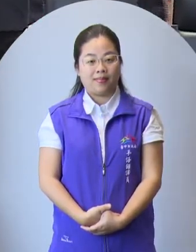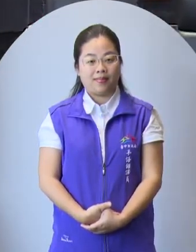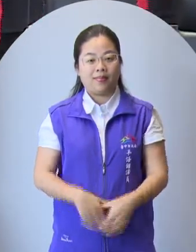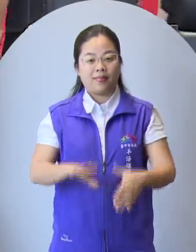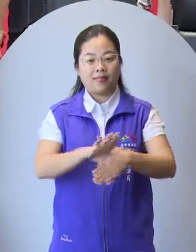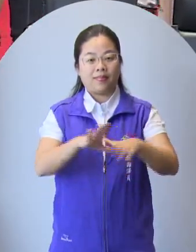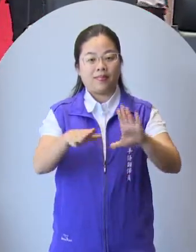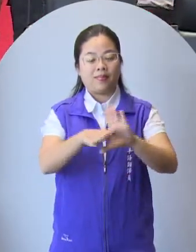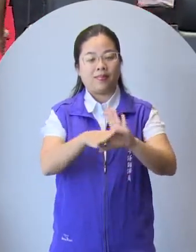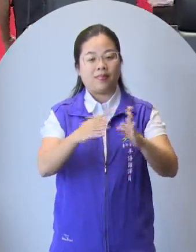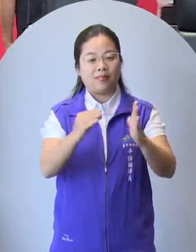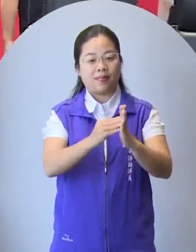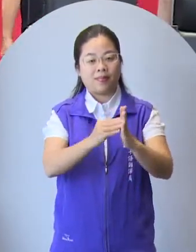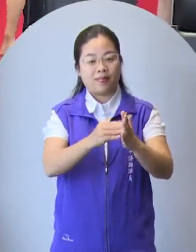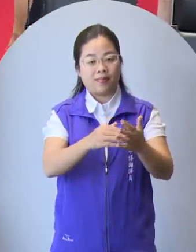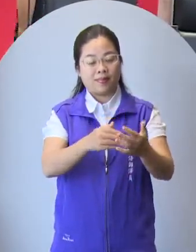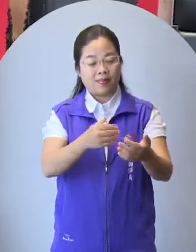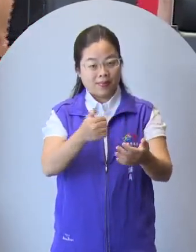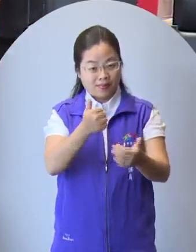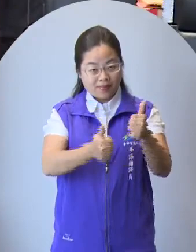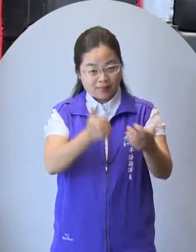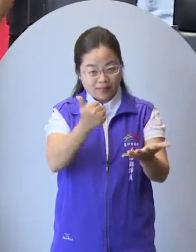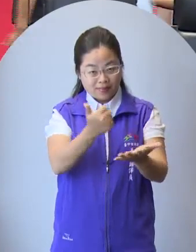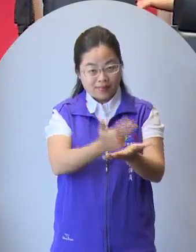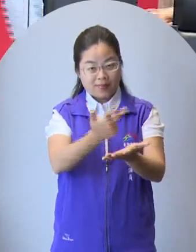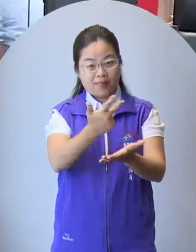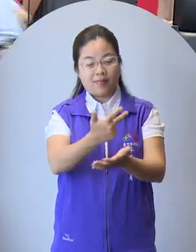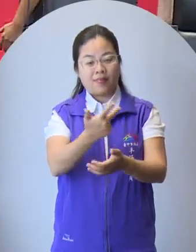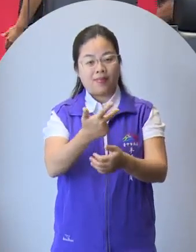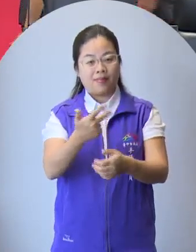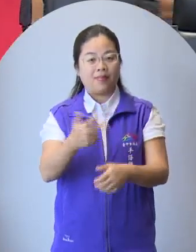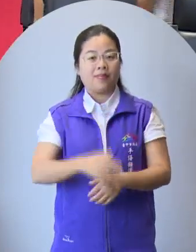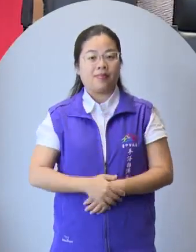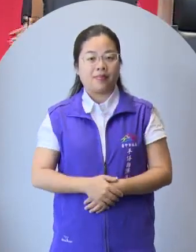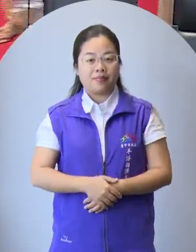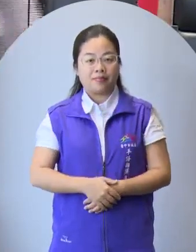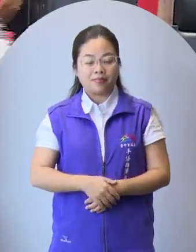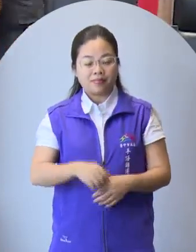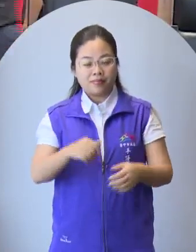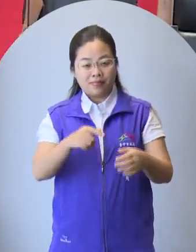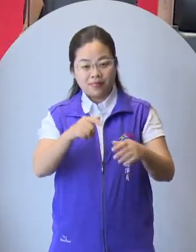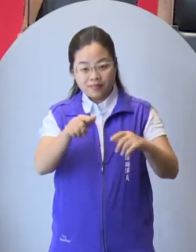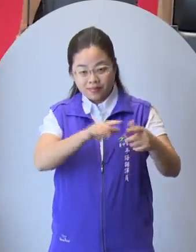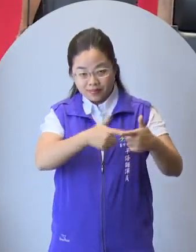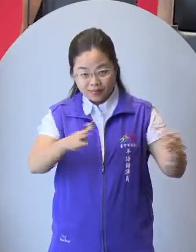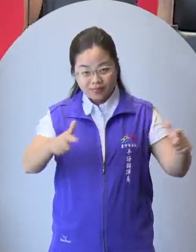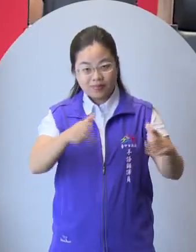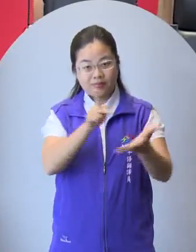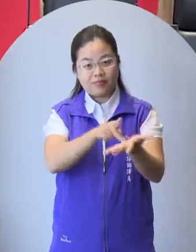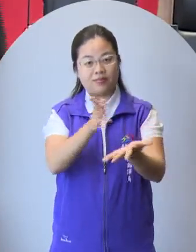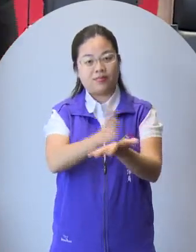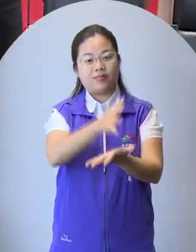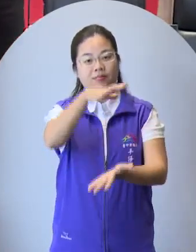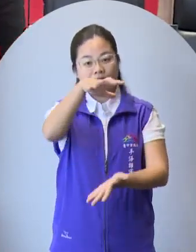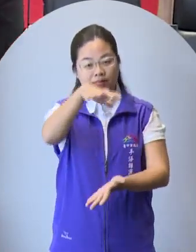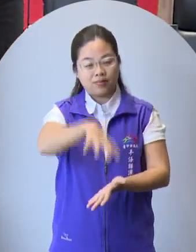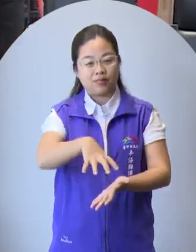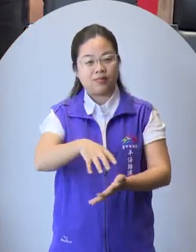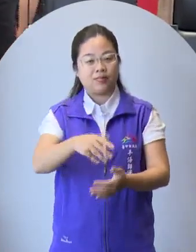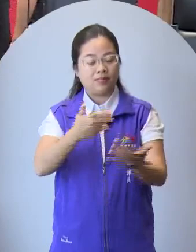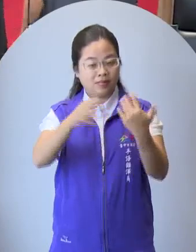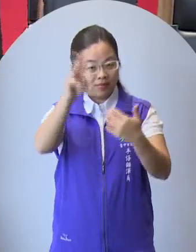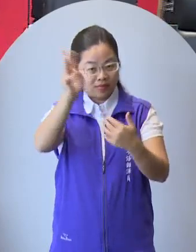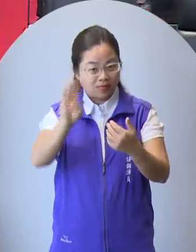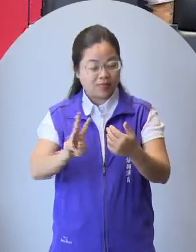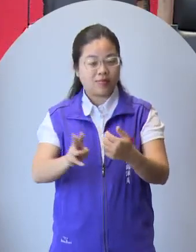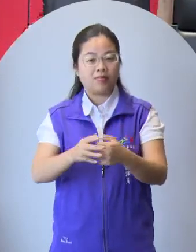文化局7项获奖工程分别是外埔图书馆卓越奖、西东图书馆、新安图书馆、清水信义新村诊